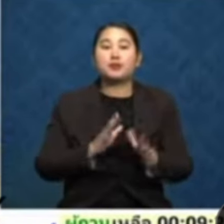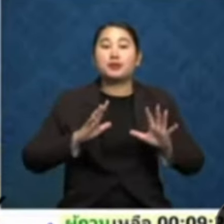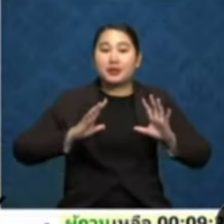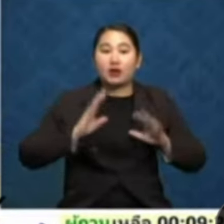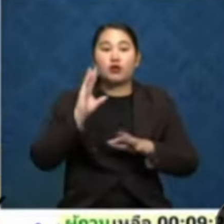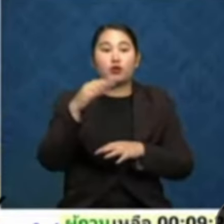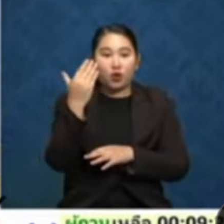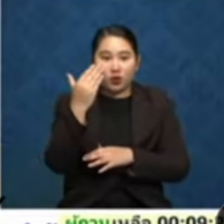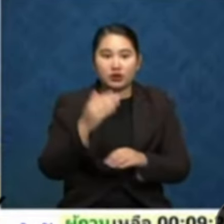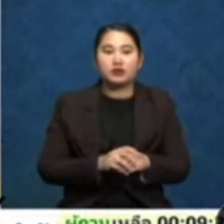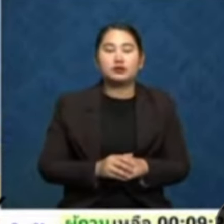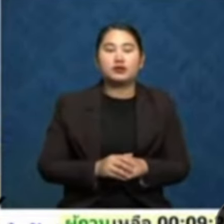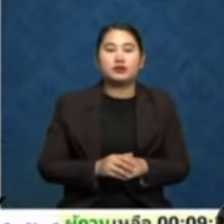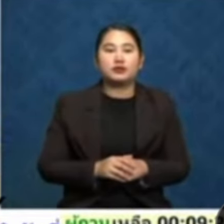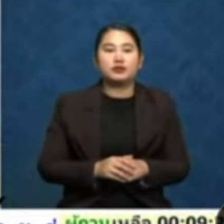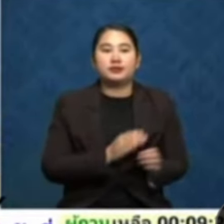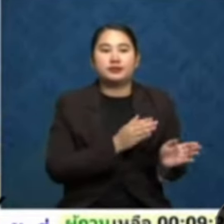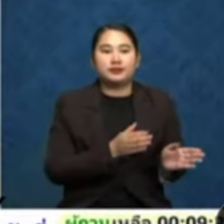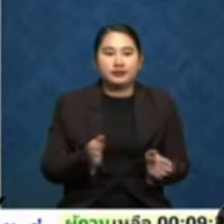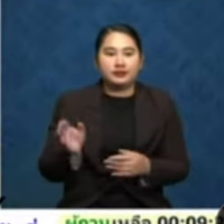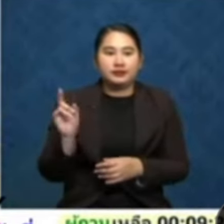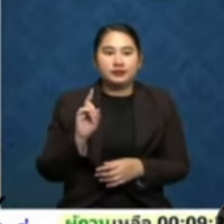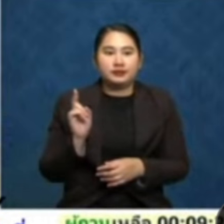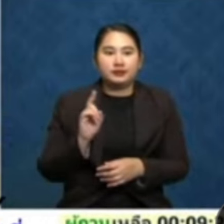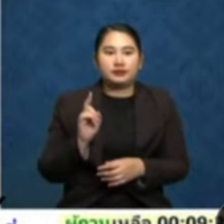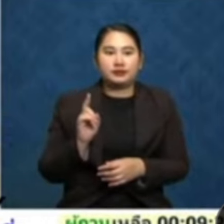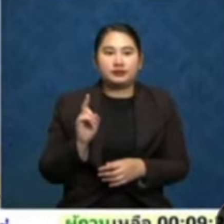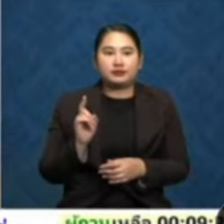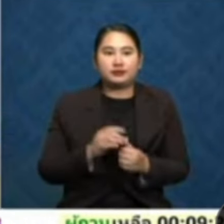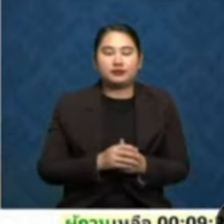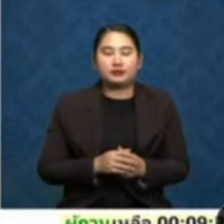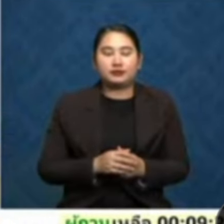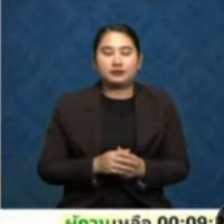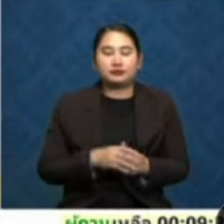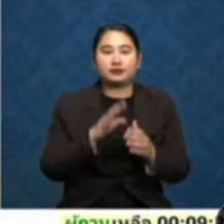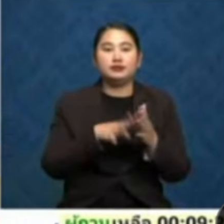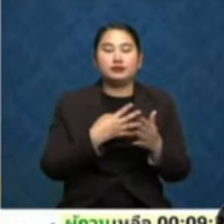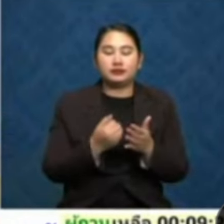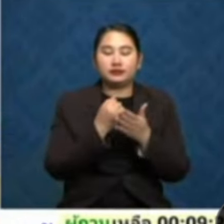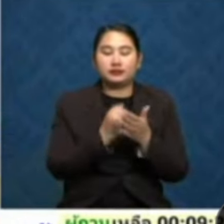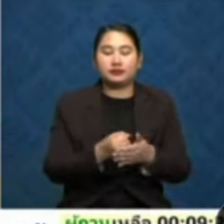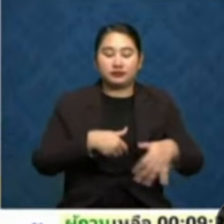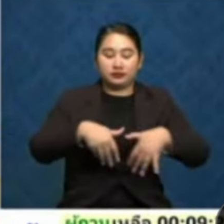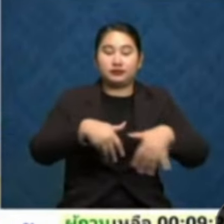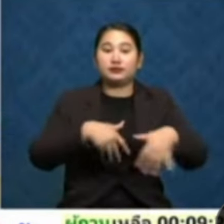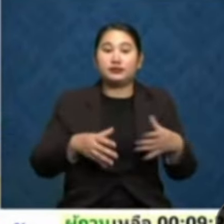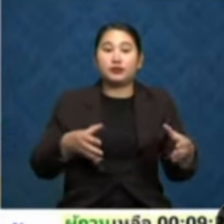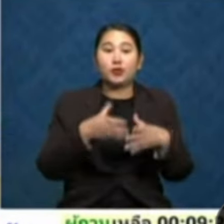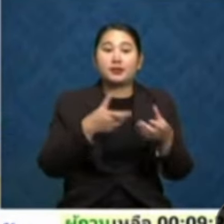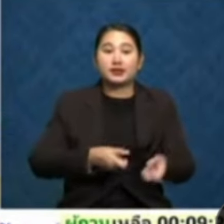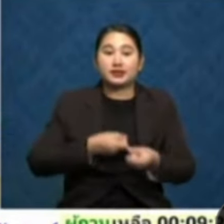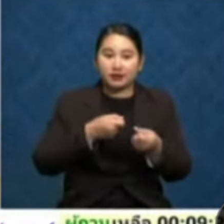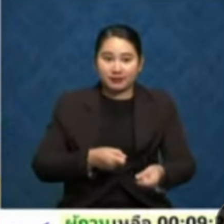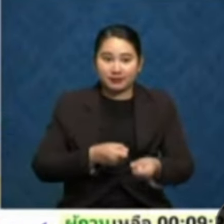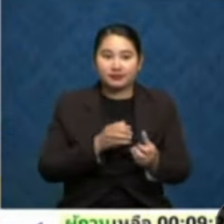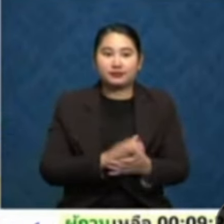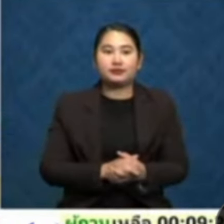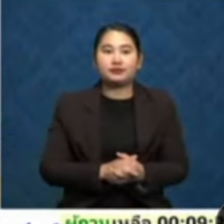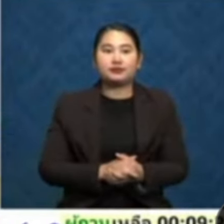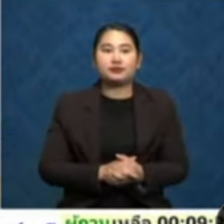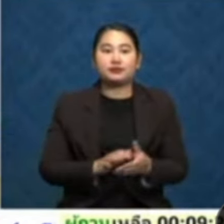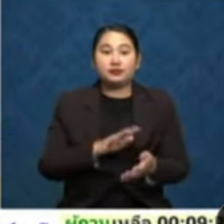ชดเชยประชาชนในส่วนนี้มาตรการต่อไปก็คือในมาตรการในการเอ่อเยียวยาพ่อแม่พี่น้องเอ่อเกษตรกรนะครับที่